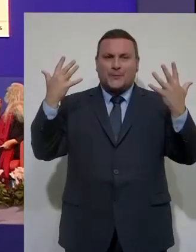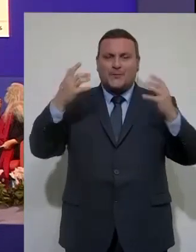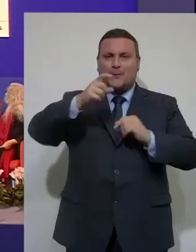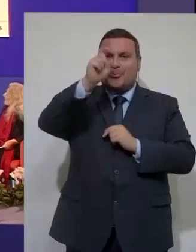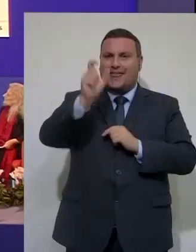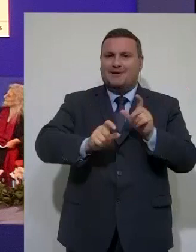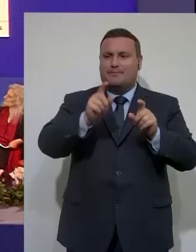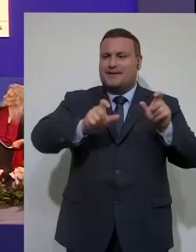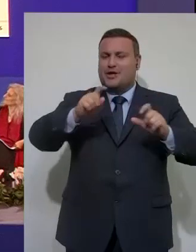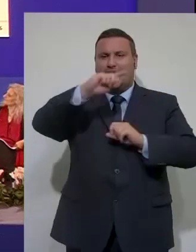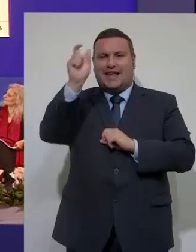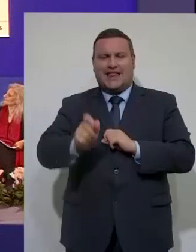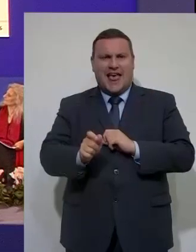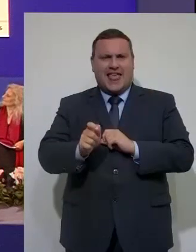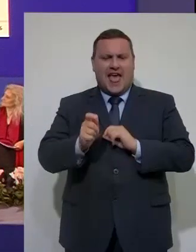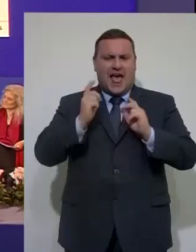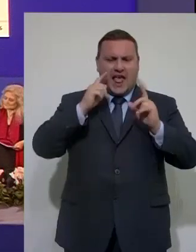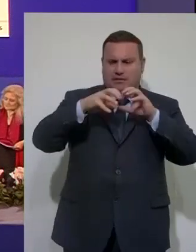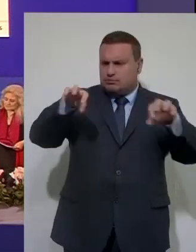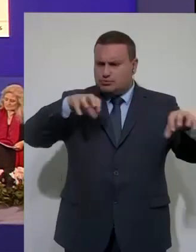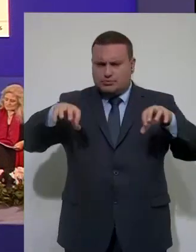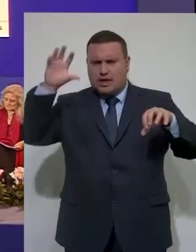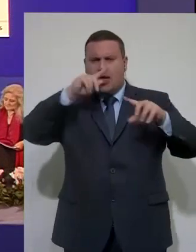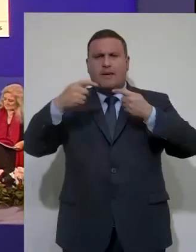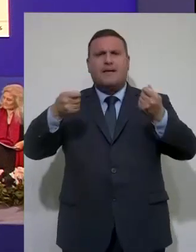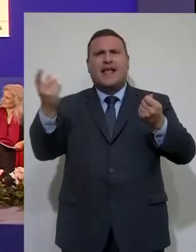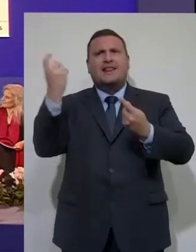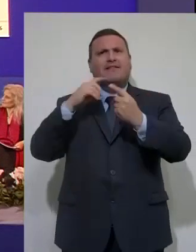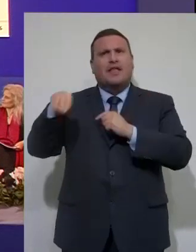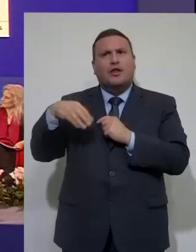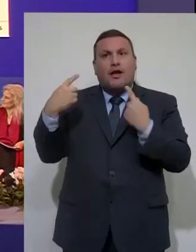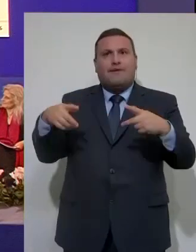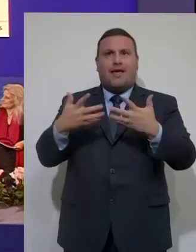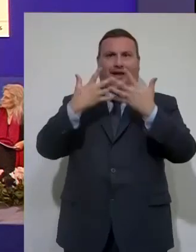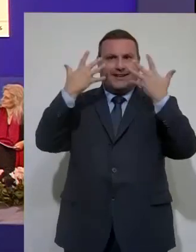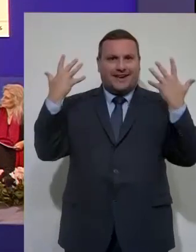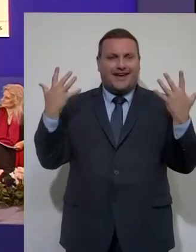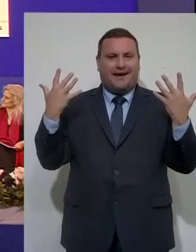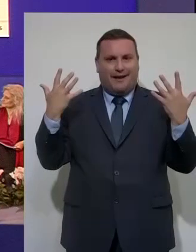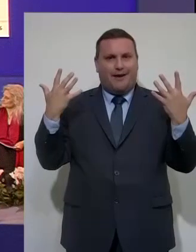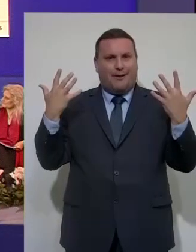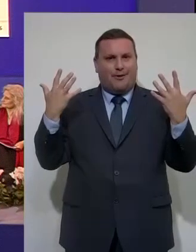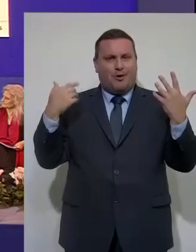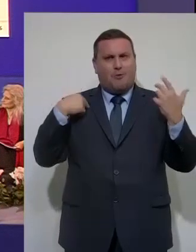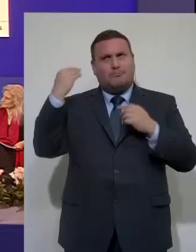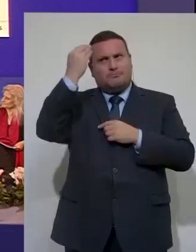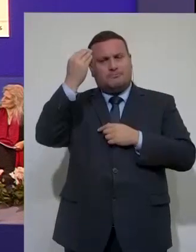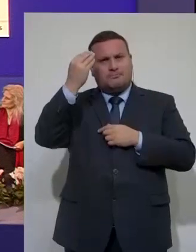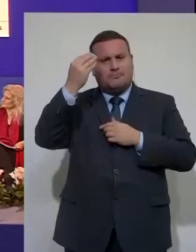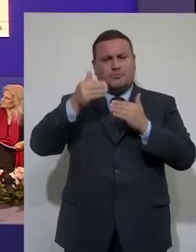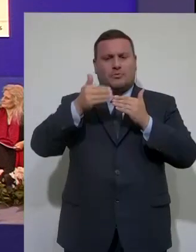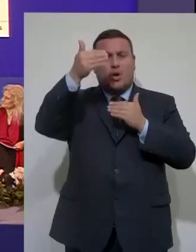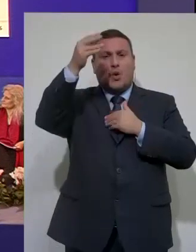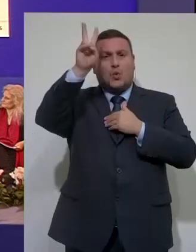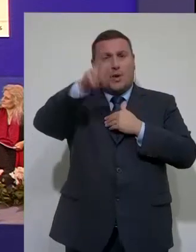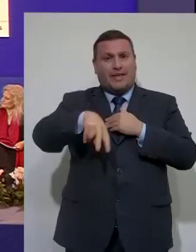loro tendenze e i principali mercati di provenienza, noi concludiamo che già nel 2022